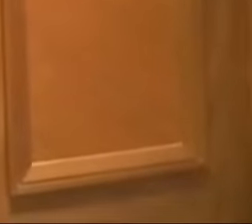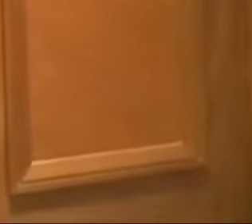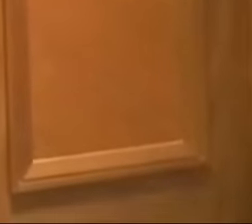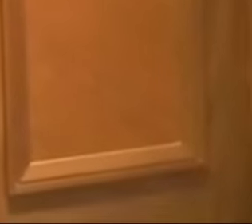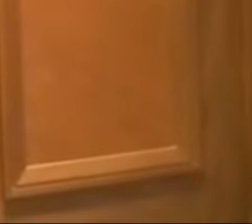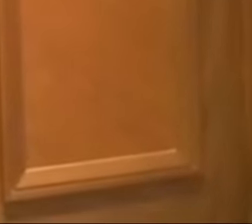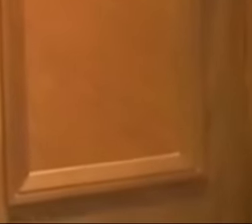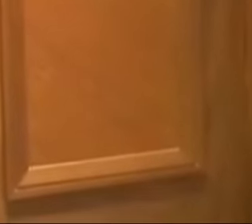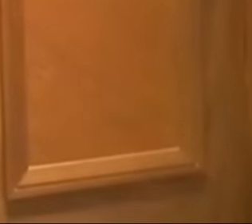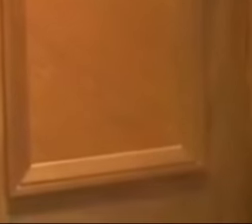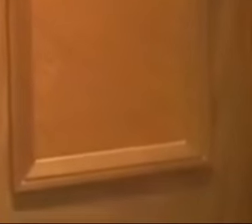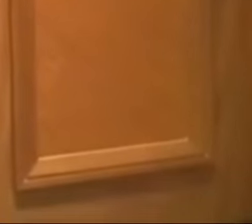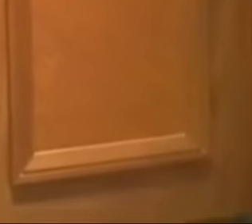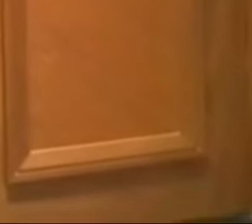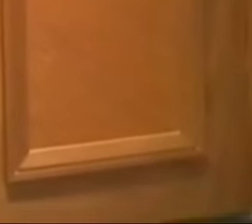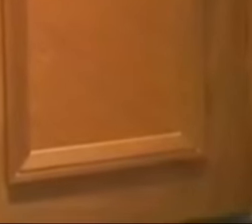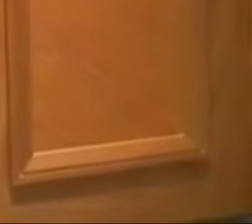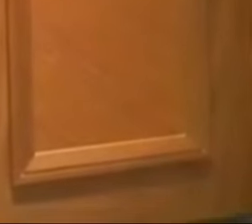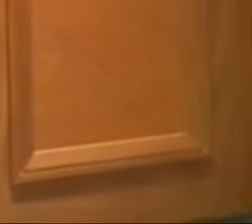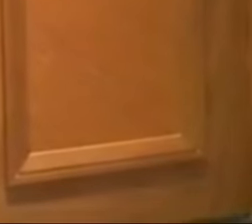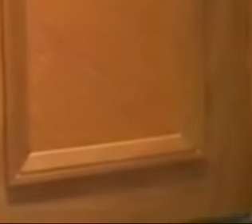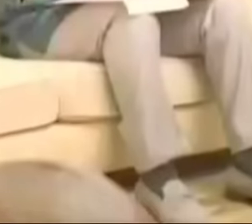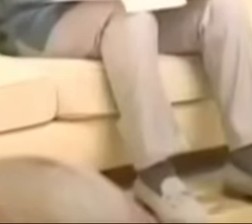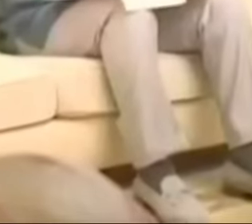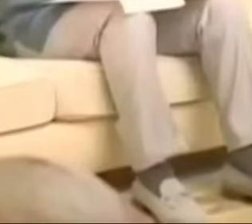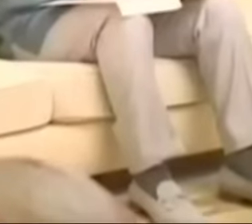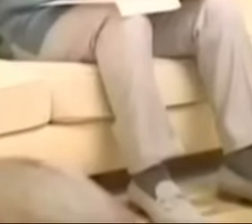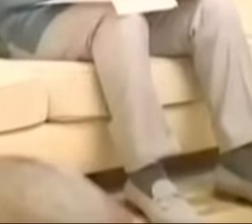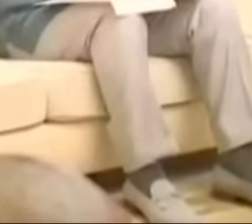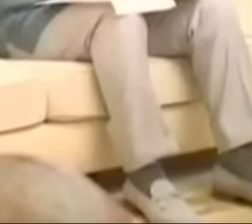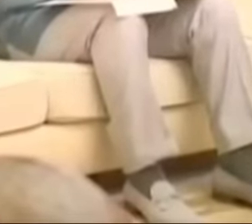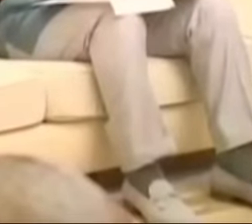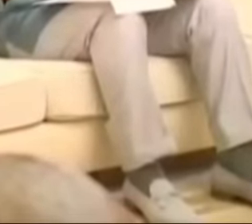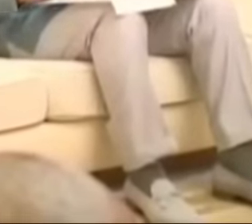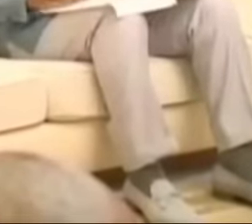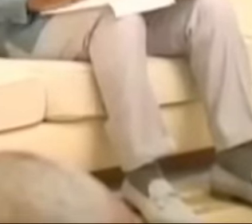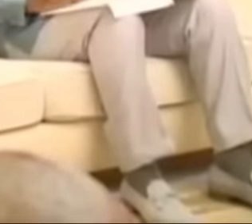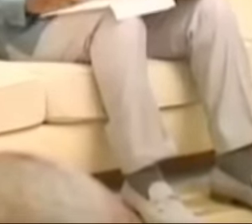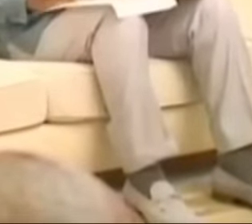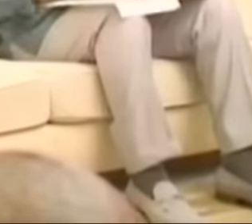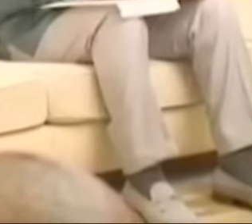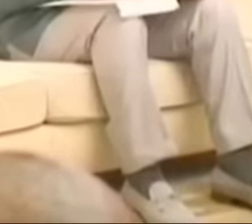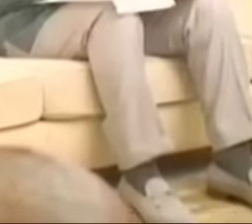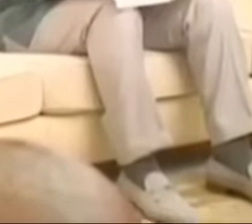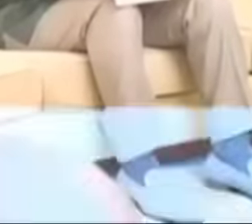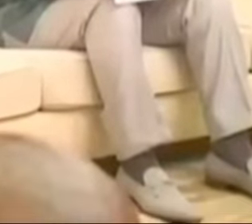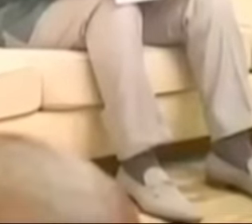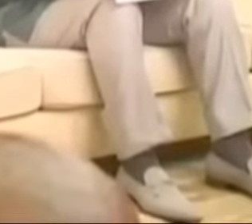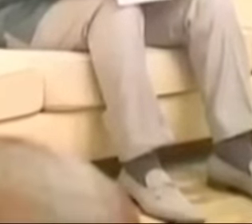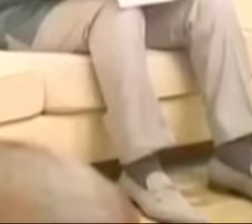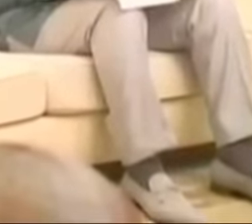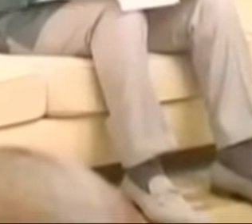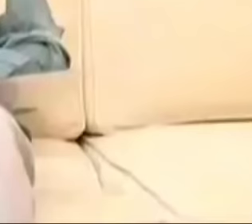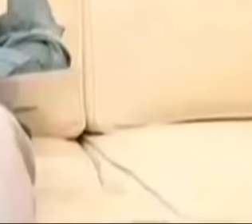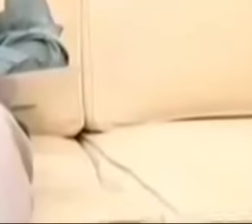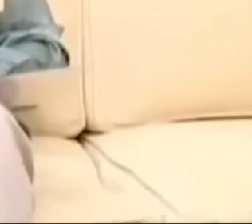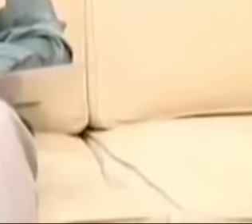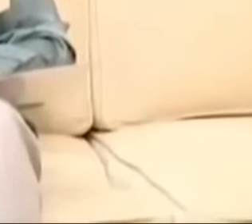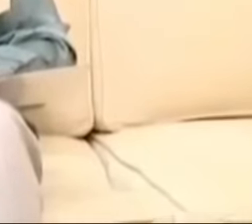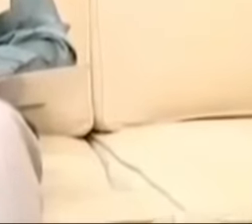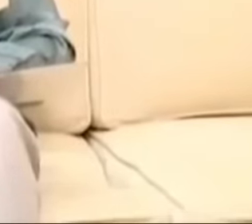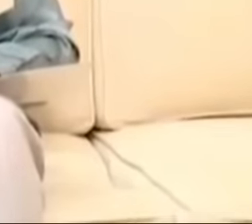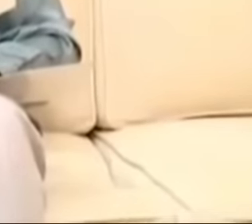conférence internationale sur la forestation et le reboisement qui se tiendra du 2 au 5 juillet prochain